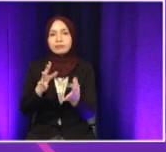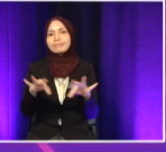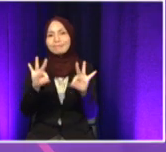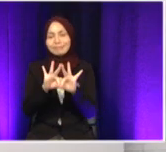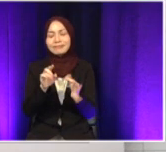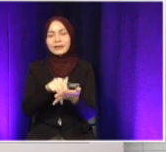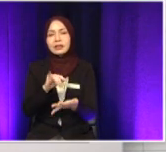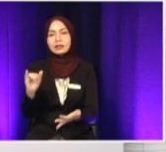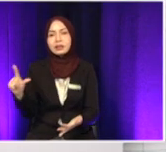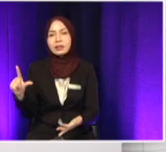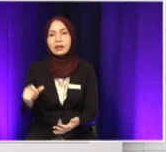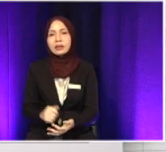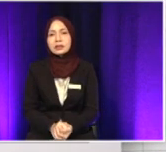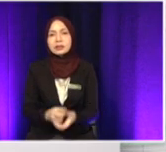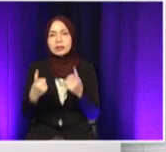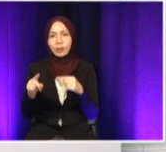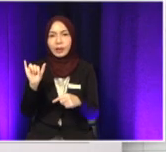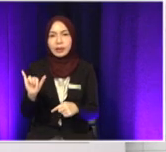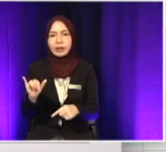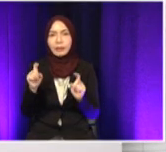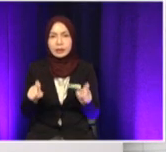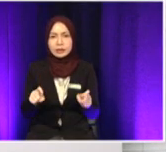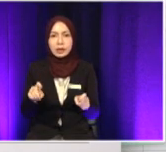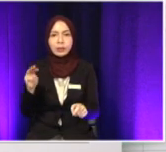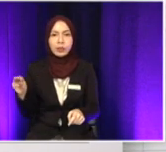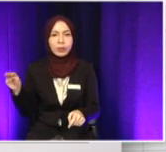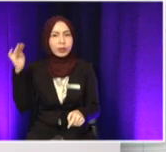oleh murid-murid kita di Lampung